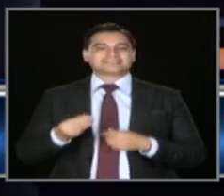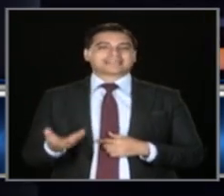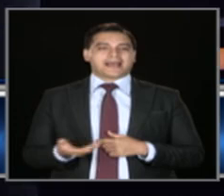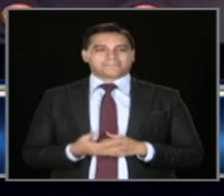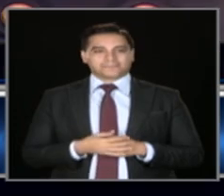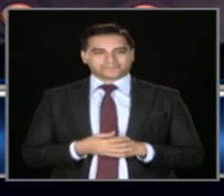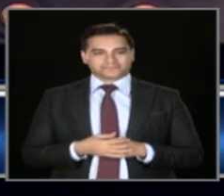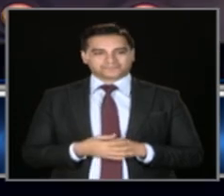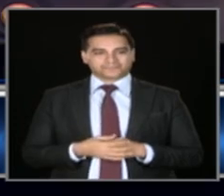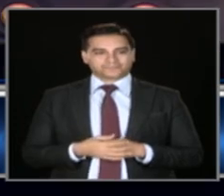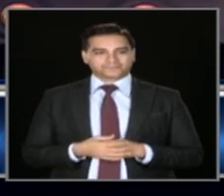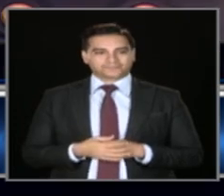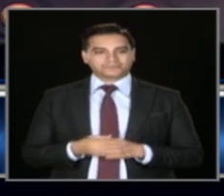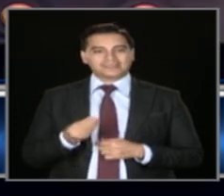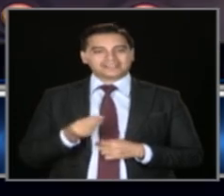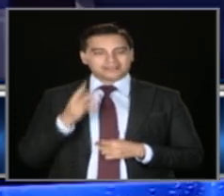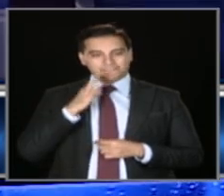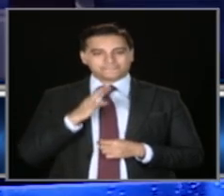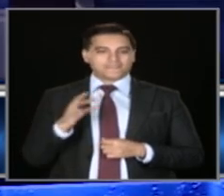اسمه غلط، قلت اسمه غلط. رسام،